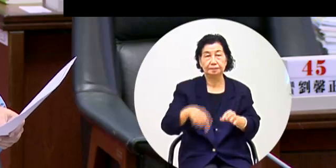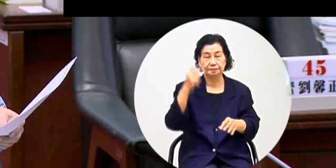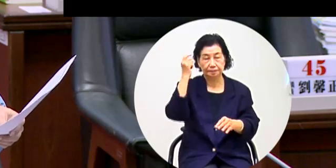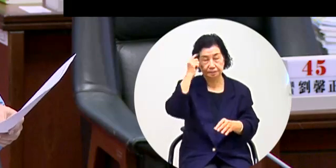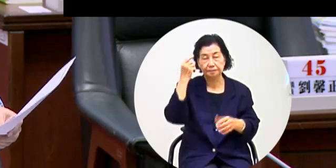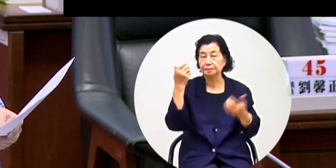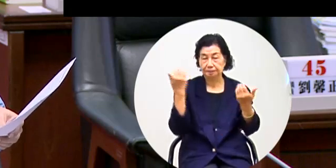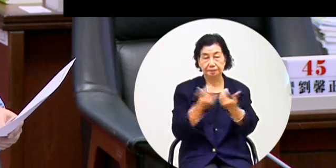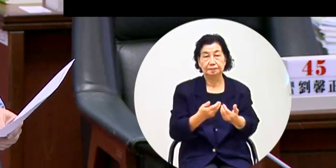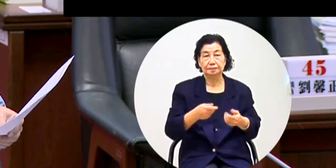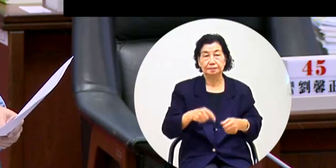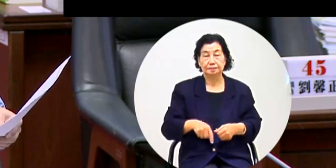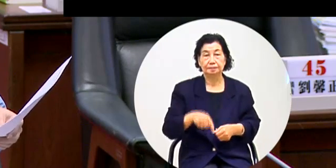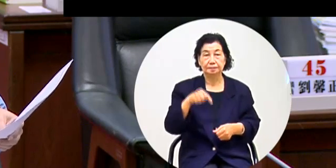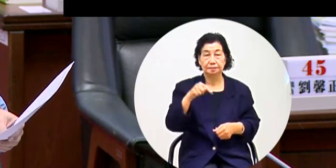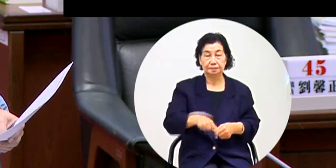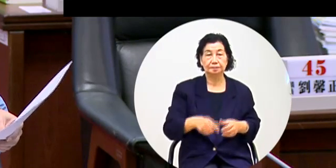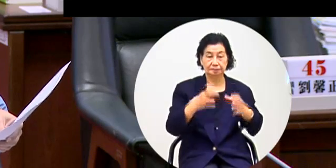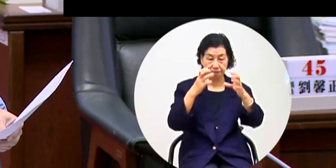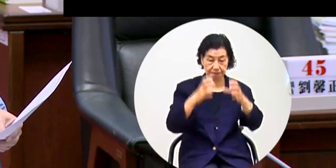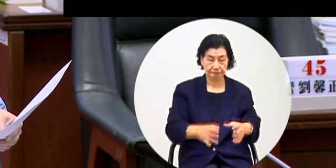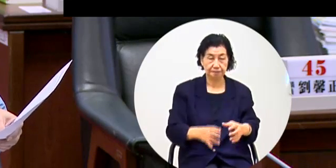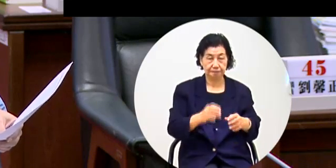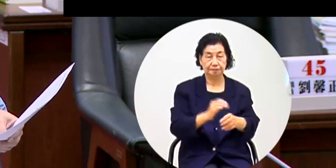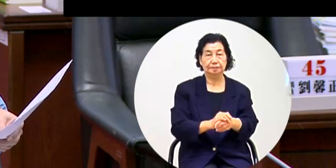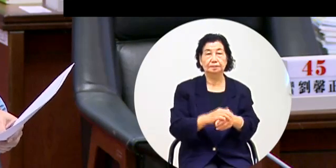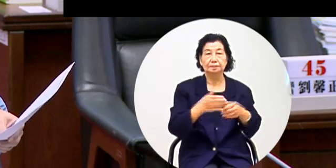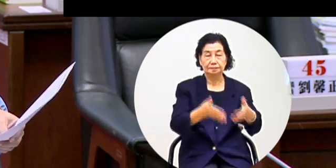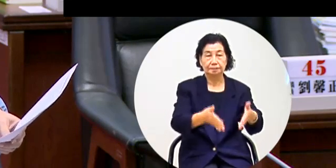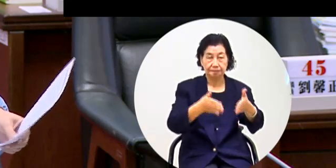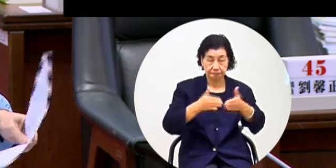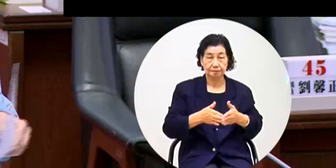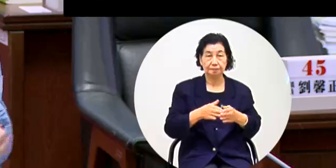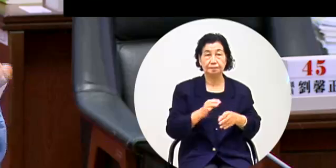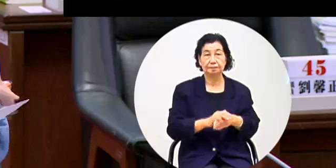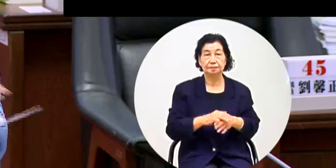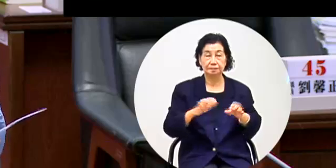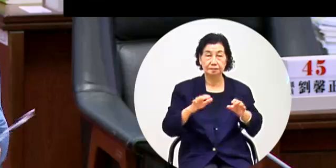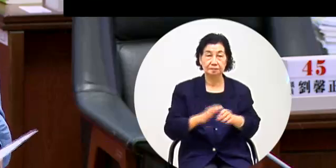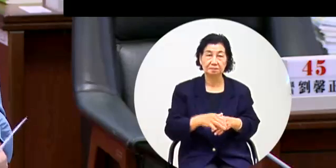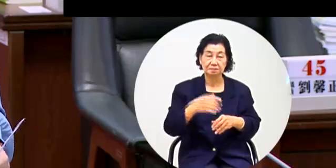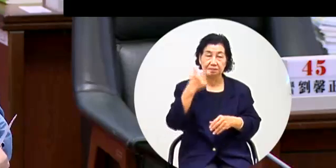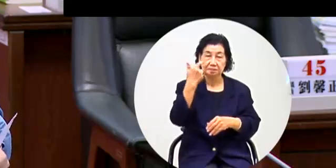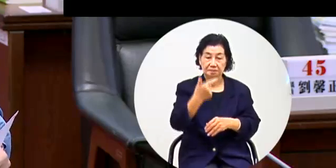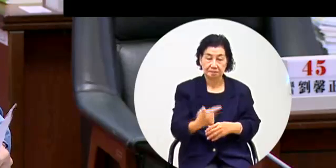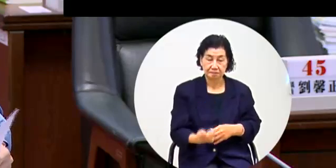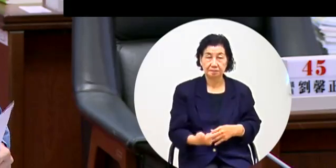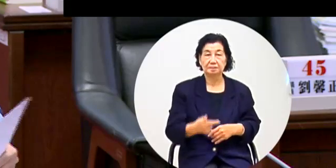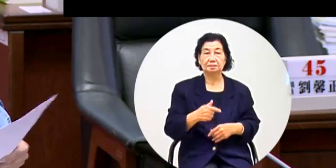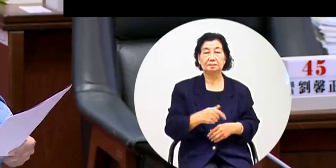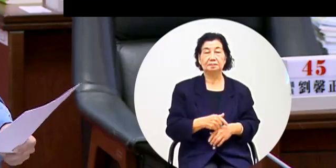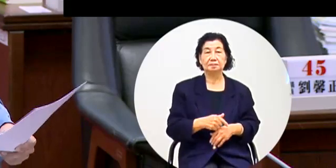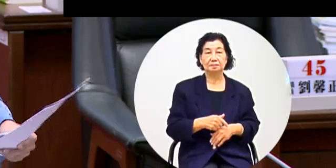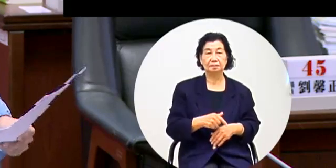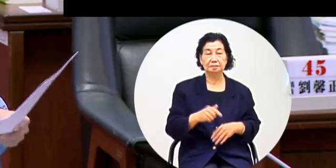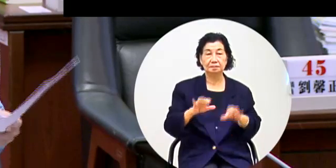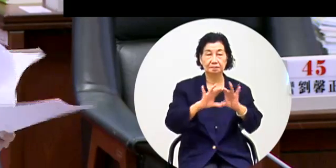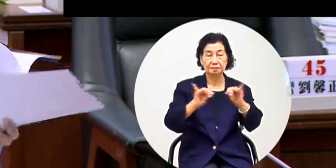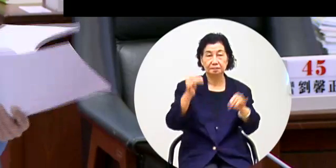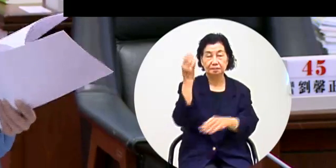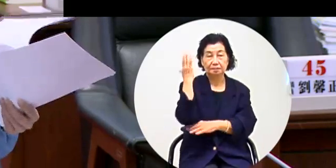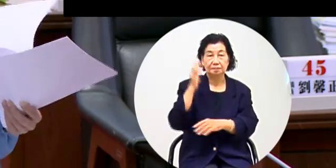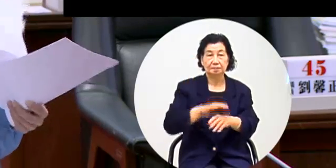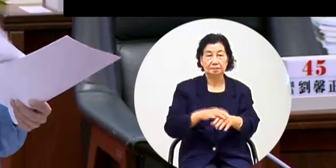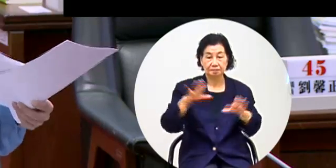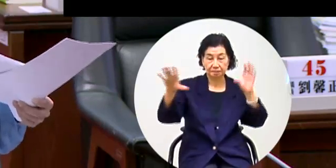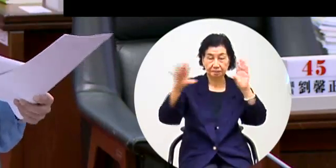要的角色，但是地震局的速度很慢。速度非常的慢，而且地震局给我的资料回复回来的东西我也相当的